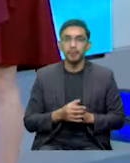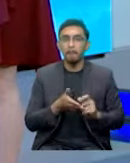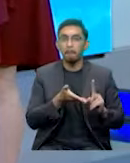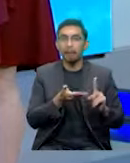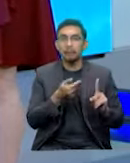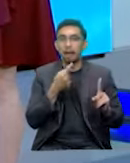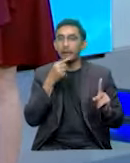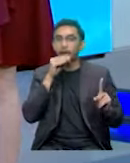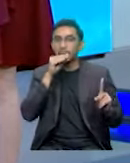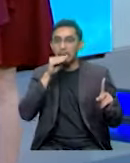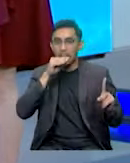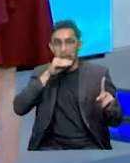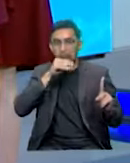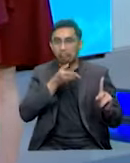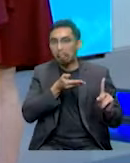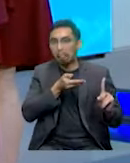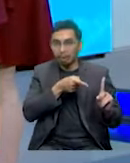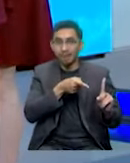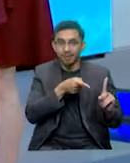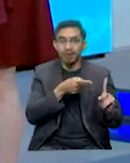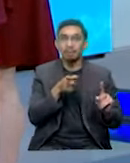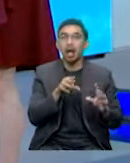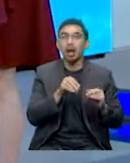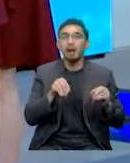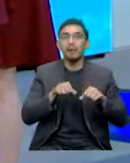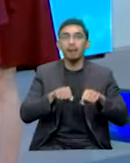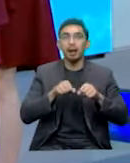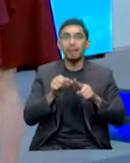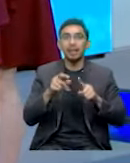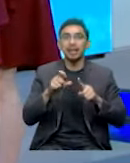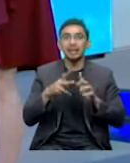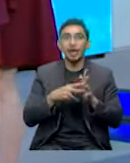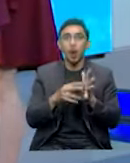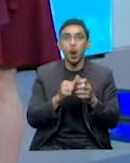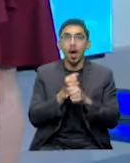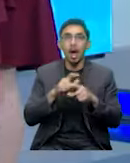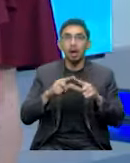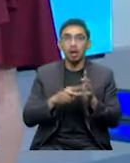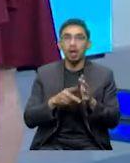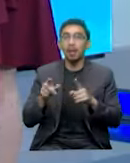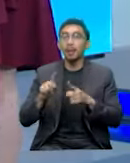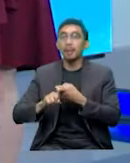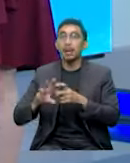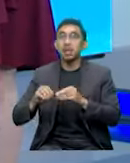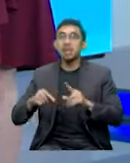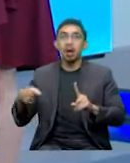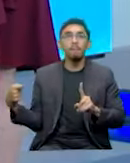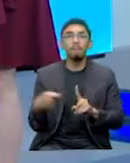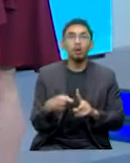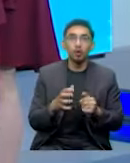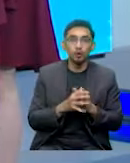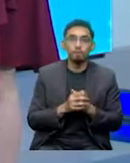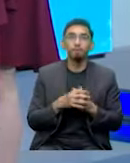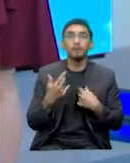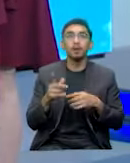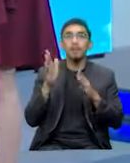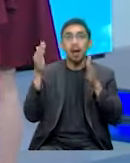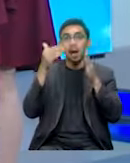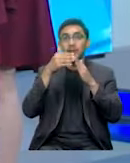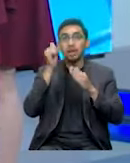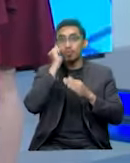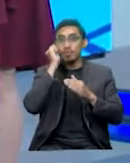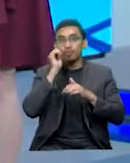Dilecehkan secara verbal, karyawan minimarket di Pecenongan, Jakarta Pusat dibunuh rekan kerjanya. Sementara di Makassar, emak-emak nekat mencuri